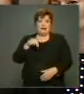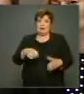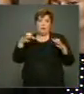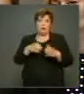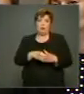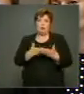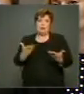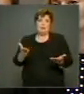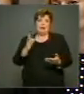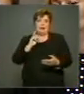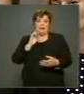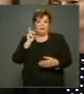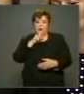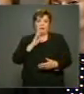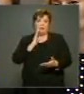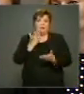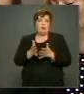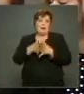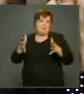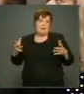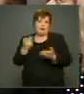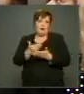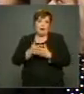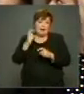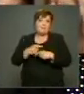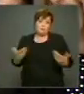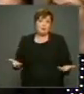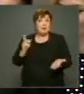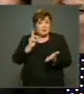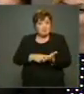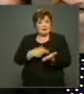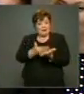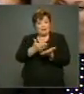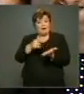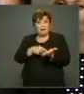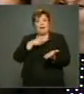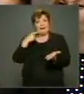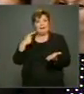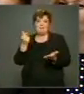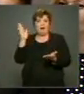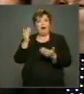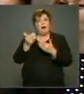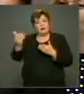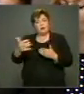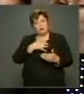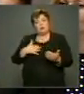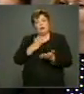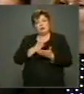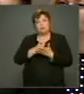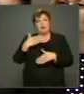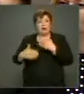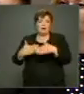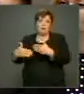ilikeä enää olla enempää kertalinttula vailla. Että sillä pitää pystyä pärjäämään vähäaikaa ja viiä asioita eteenpäin.